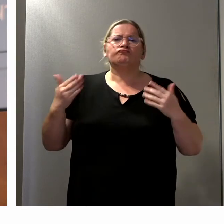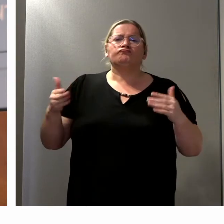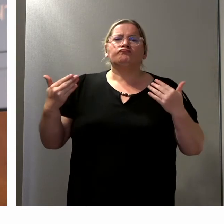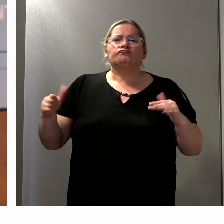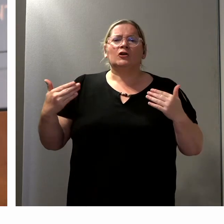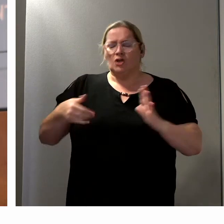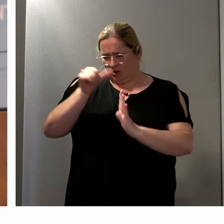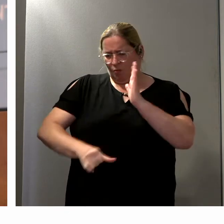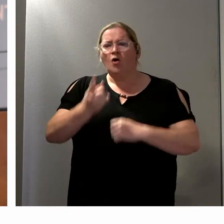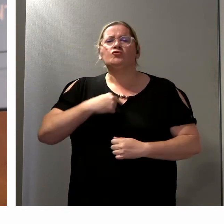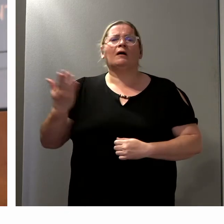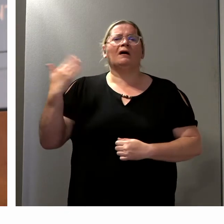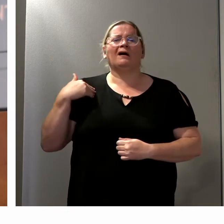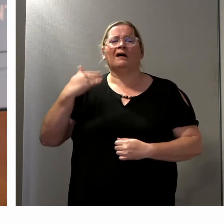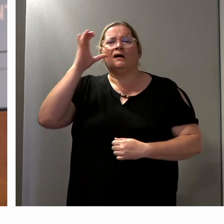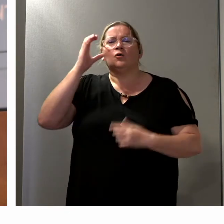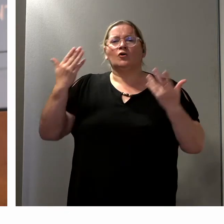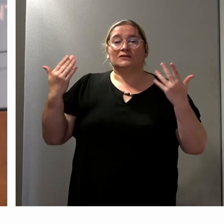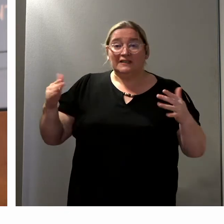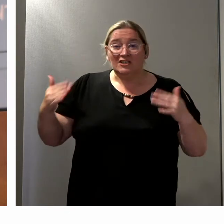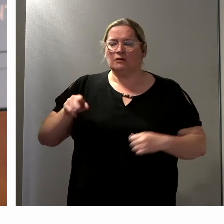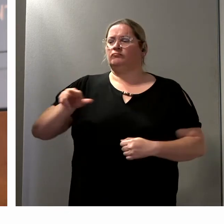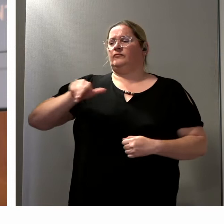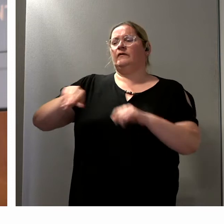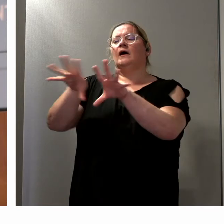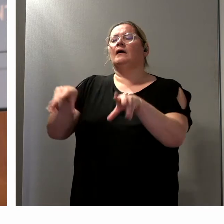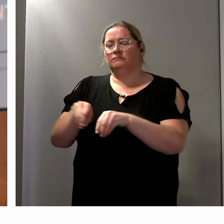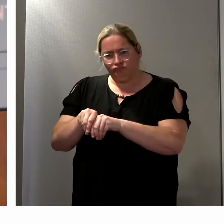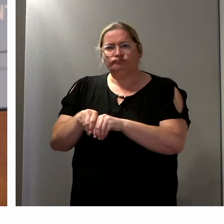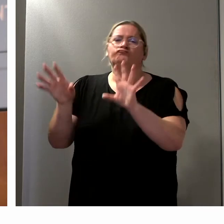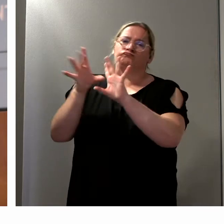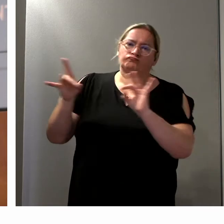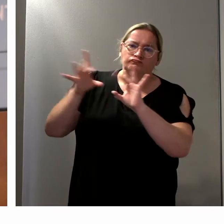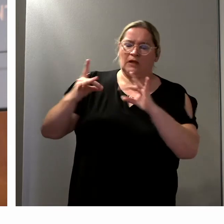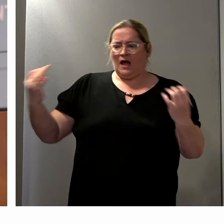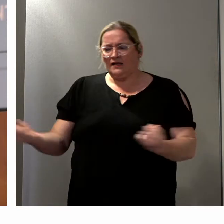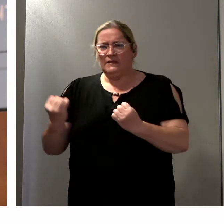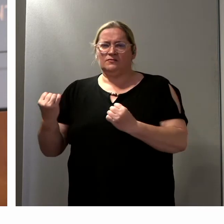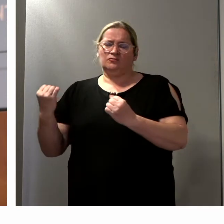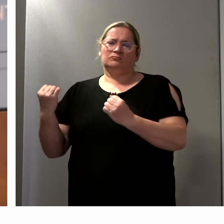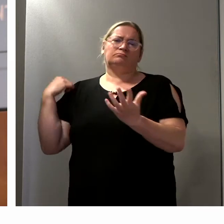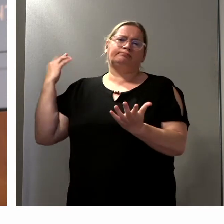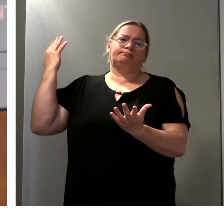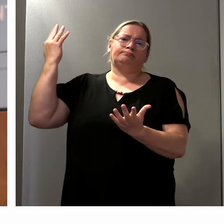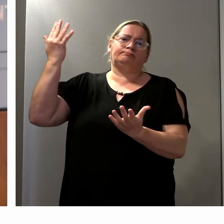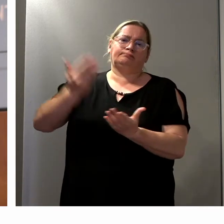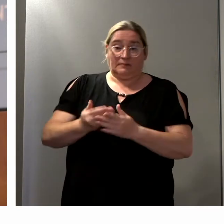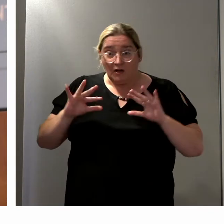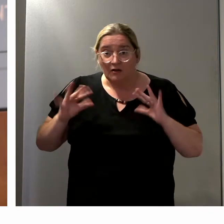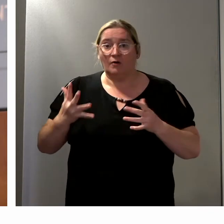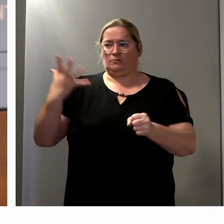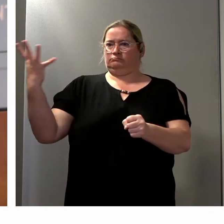au mois de juin dernier et qui va vous faire un point sur l'animation et la manière d'arriver justement à ancrer